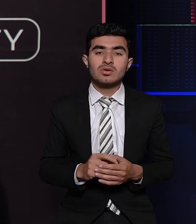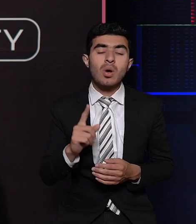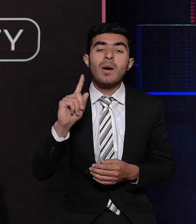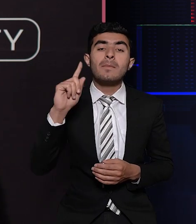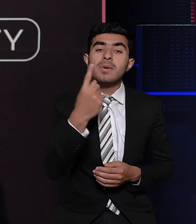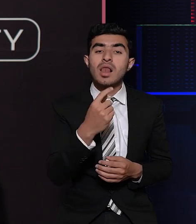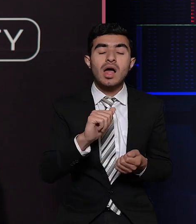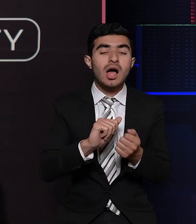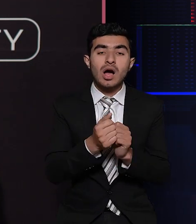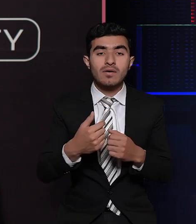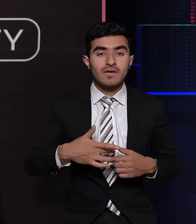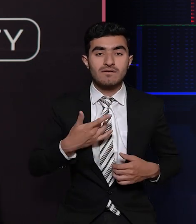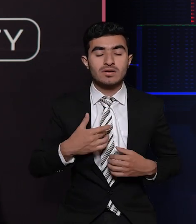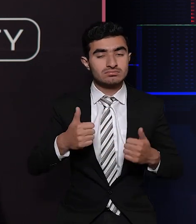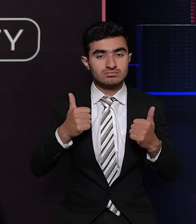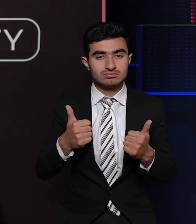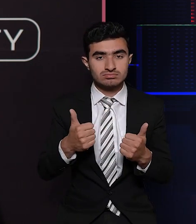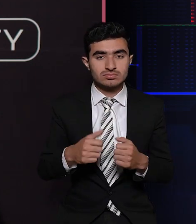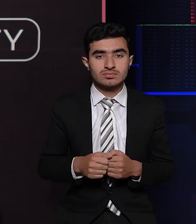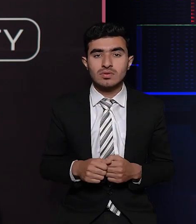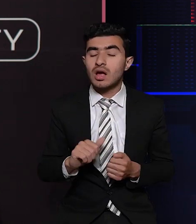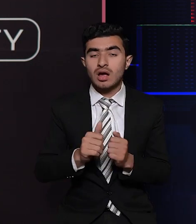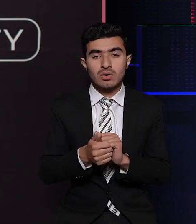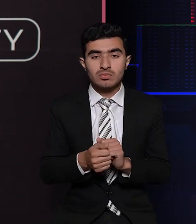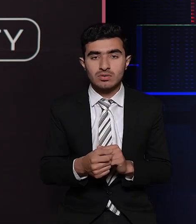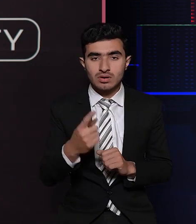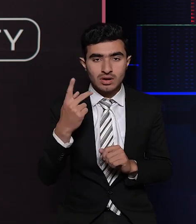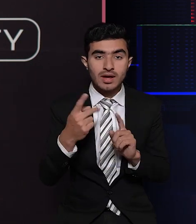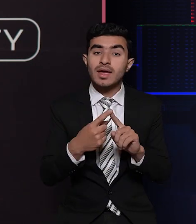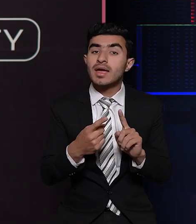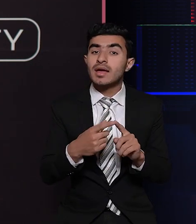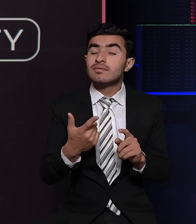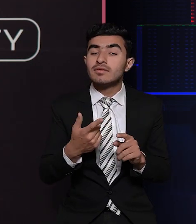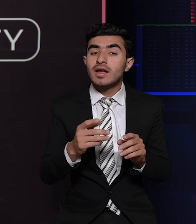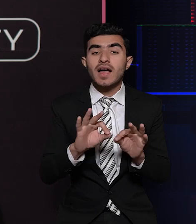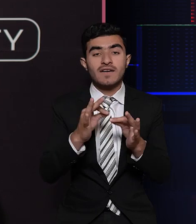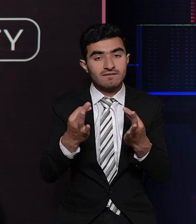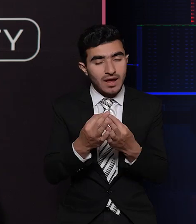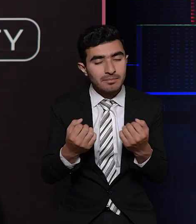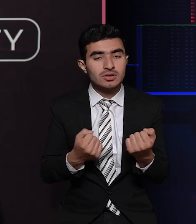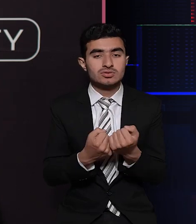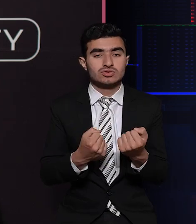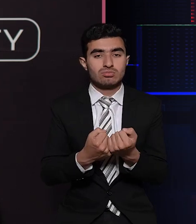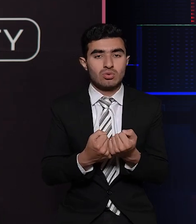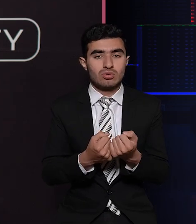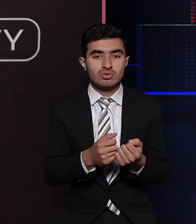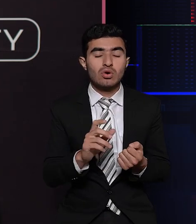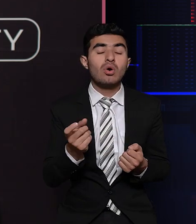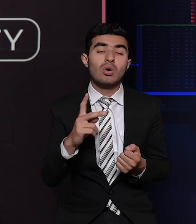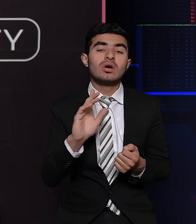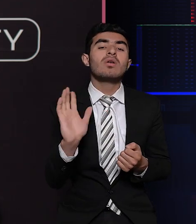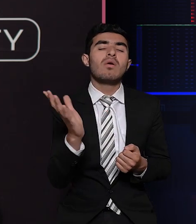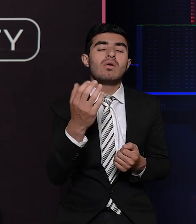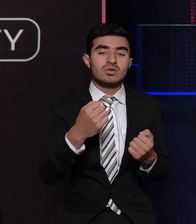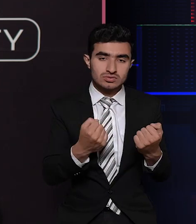سپورٹ, یور سپورٹ سسٹم. جب بھی کبھی سٹریس میں ہوں تو یاد رکھیں, گھر